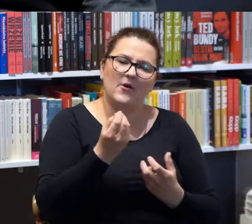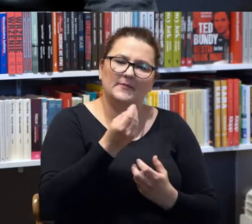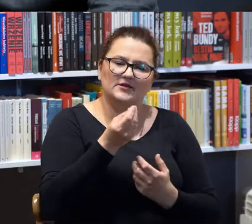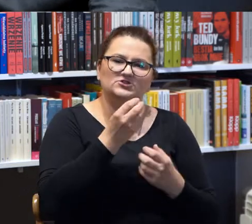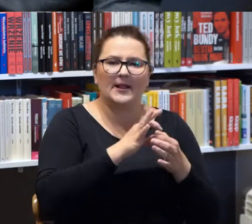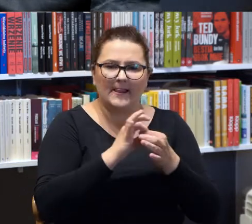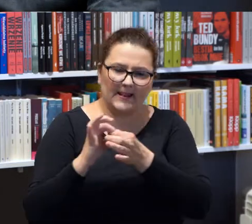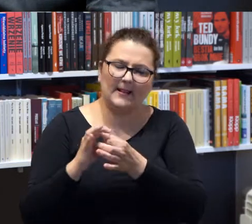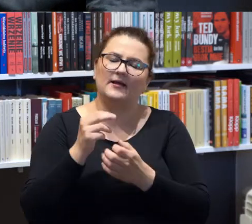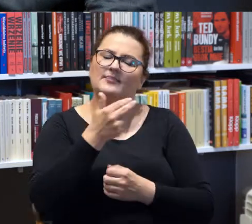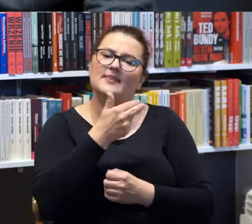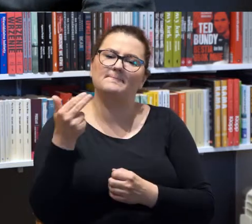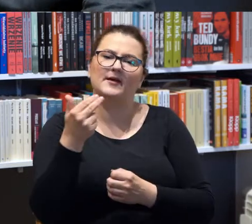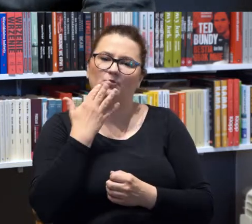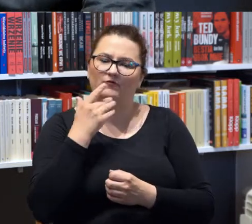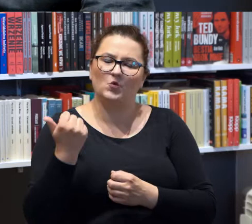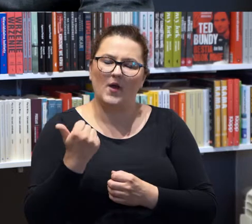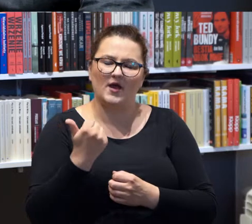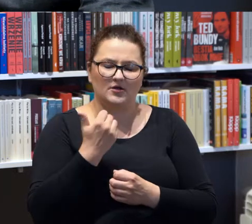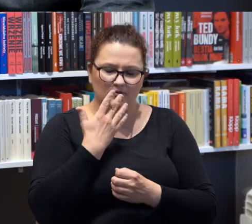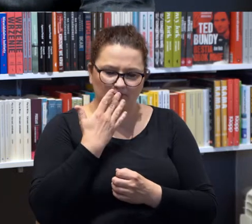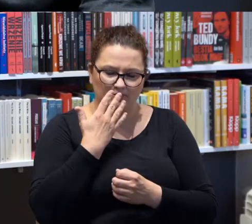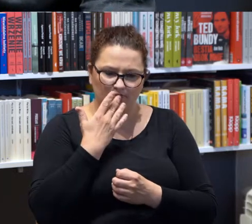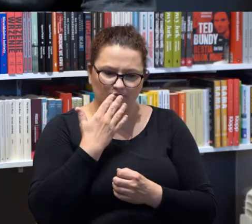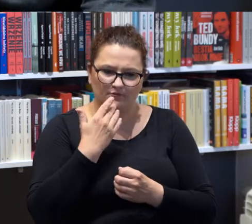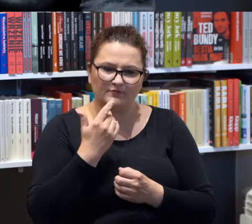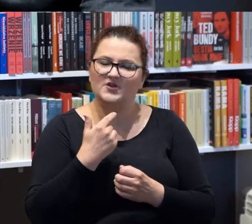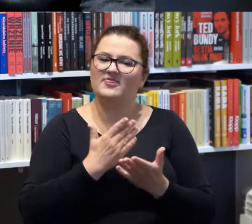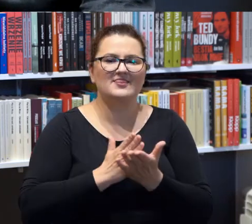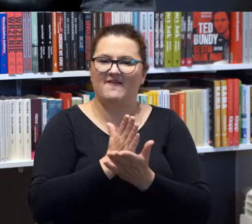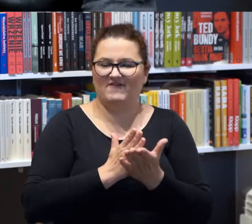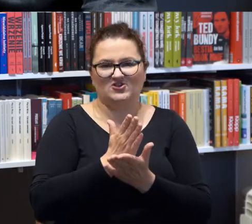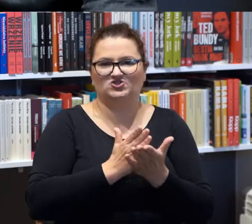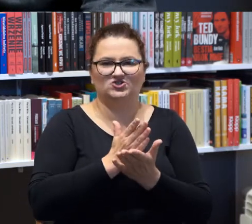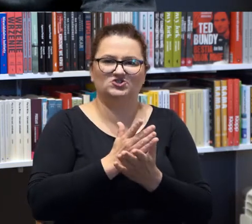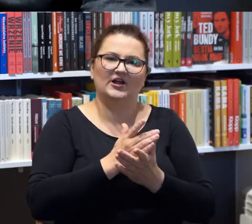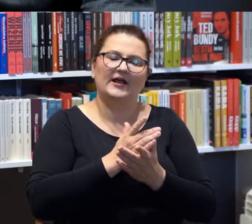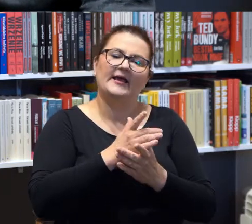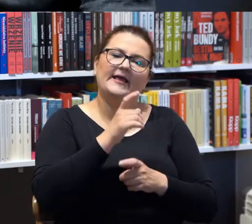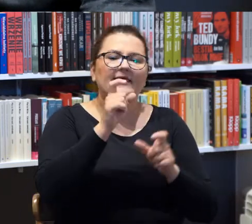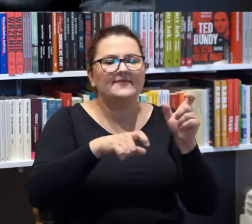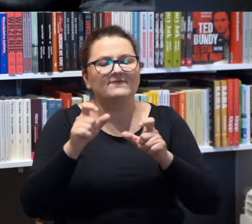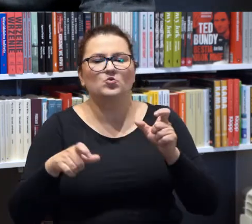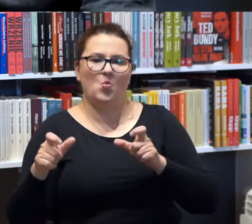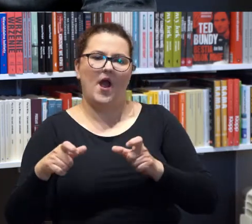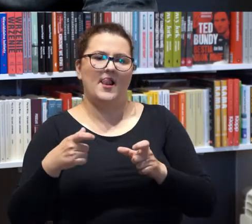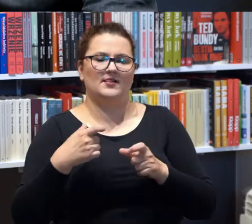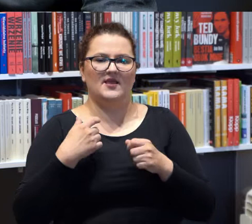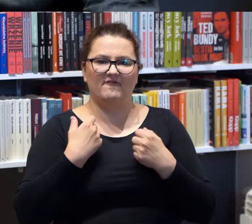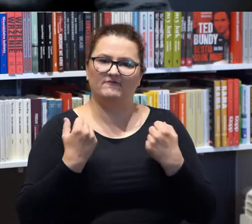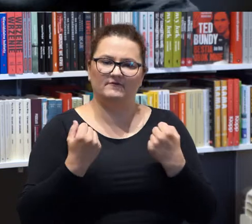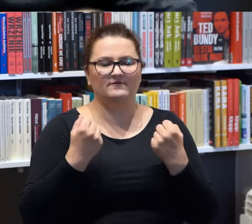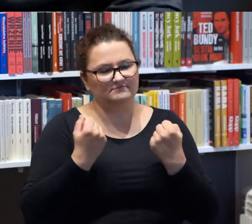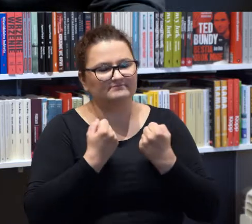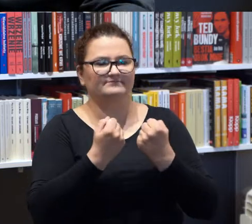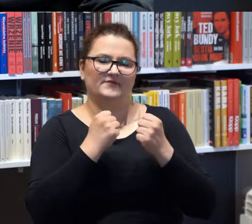właśnie zasygnalizowałaś. To, co powiedziałeś, że nie bardzo wierzysz taką indywidualną, osobistą sprawczość, nie? Czy